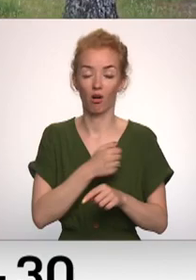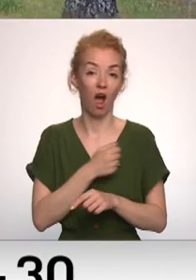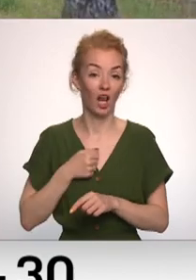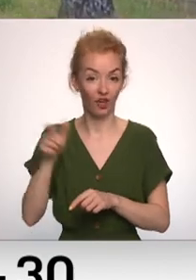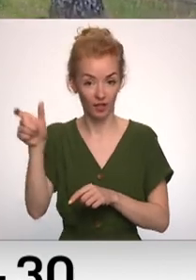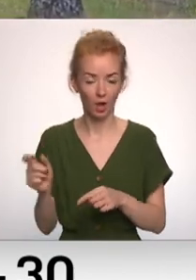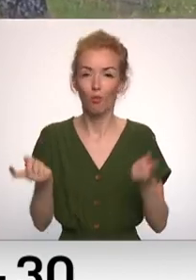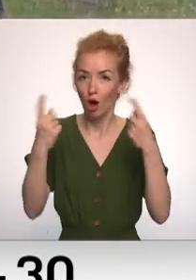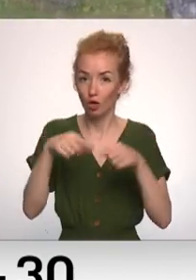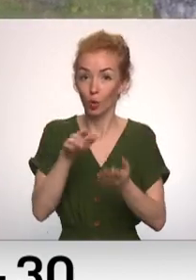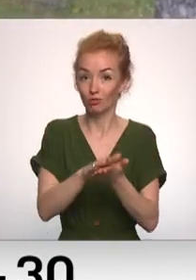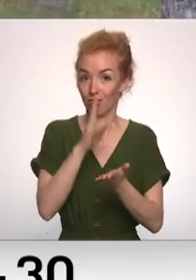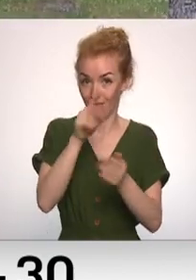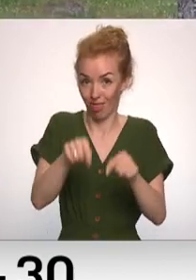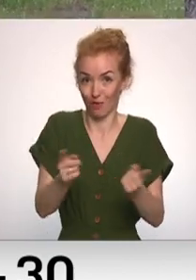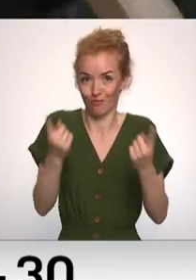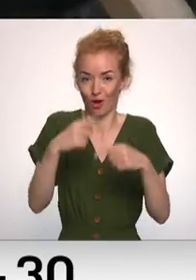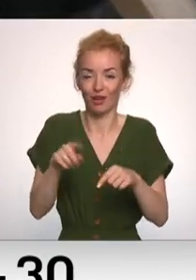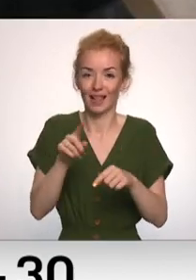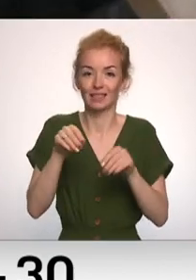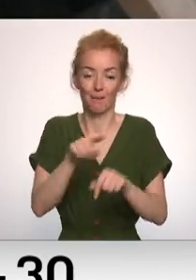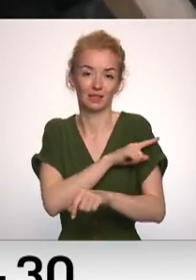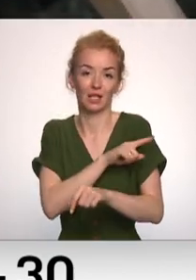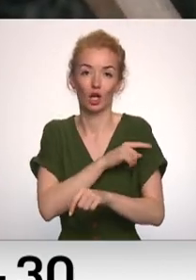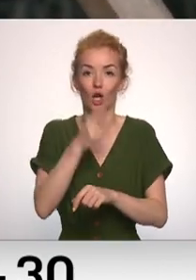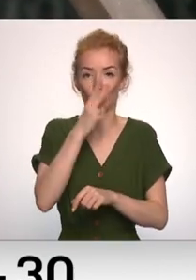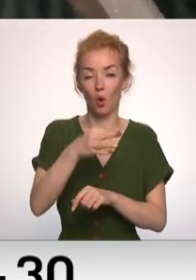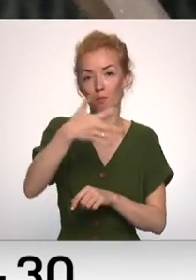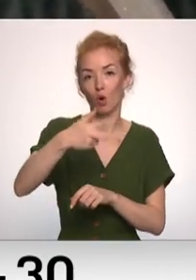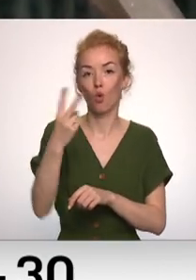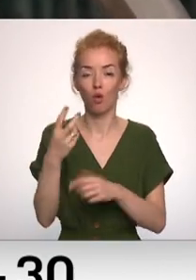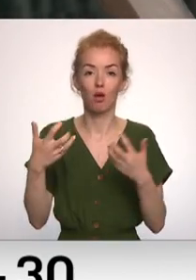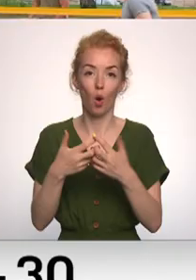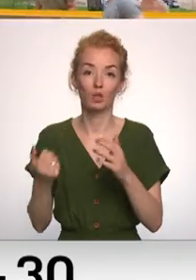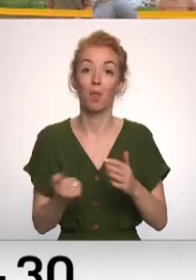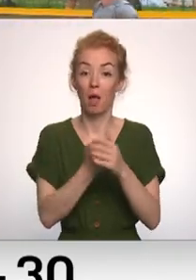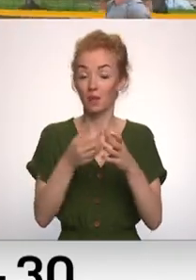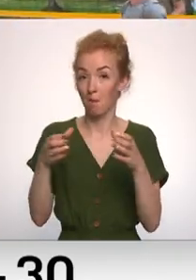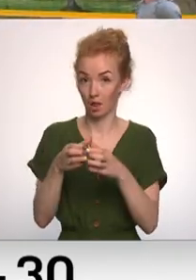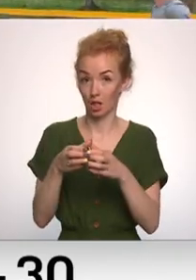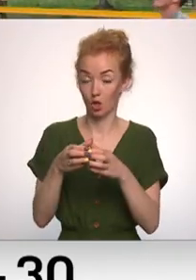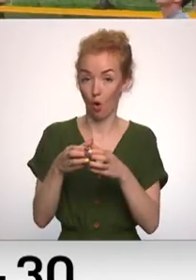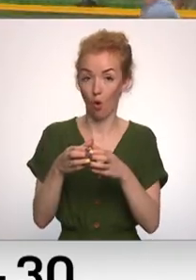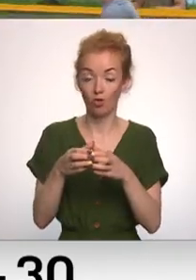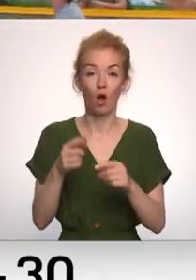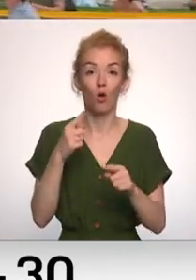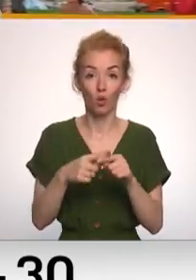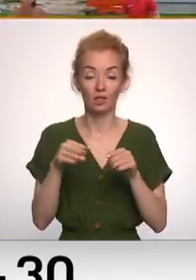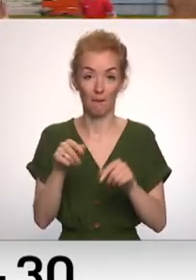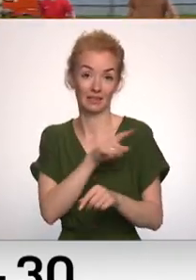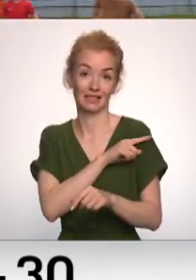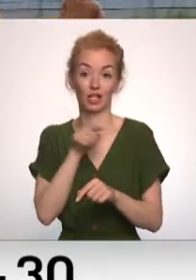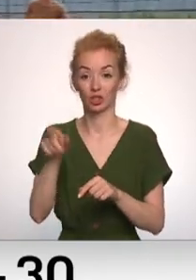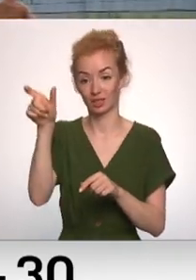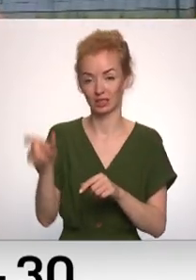Arī šobrīd te uz nedēļu uzturas zemesargi no 52. Kaujas atbalsta bataljona. Zigmārs Turčinskis zemesardzē ir